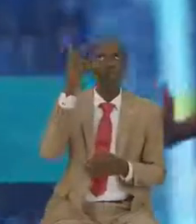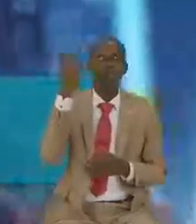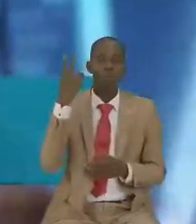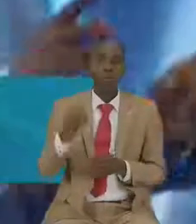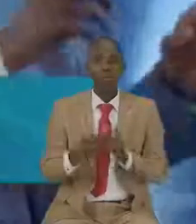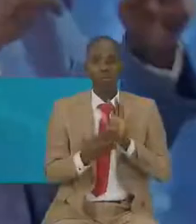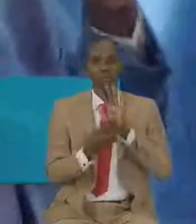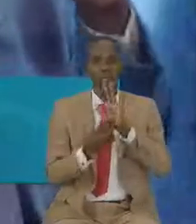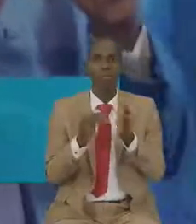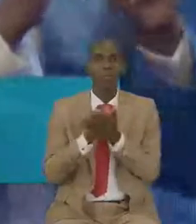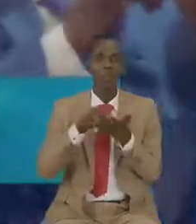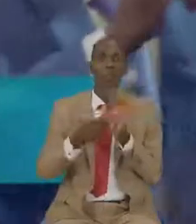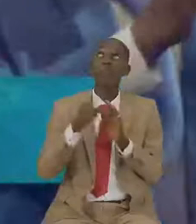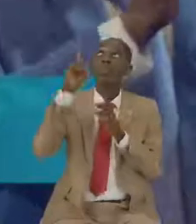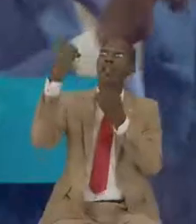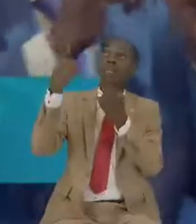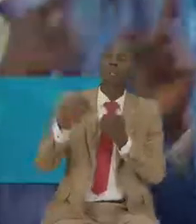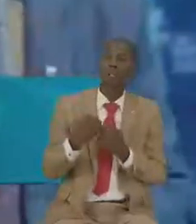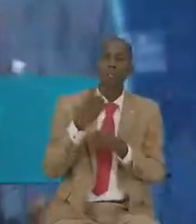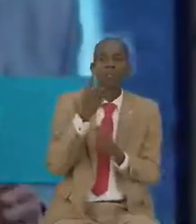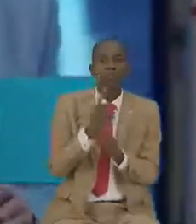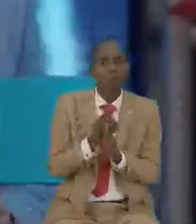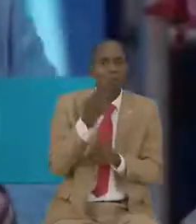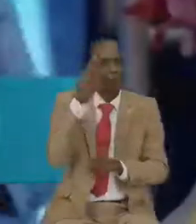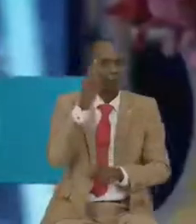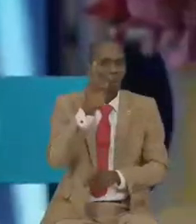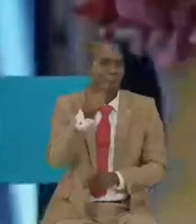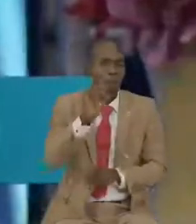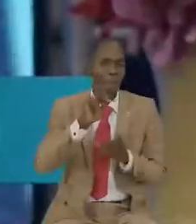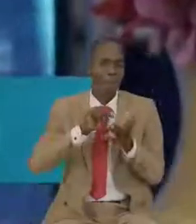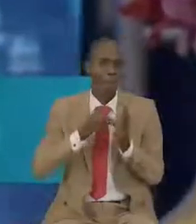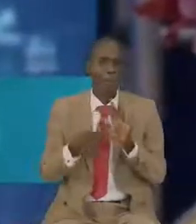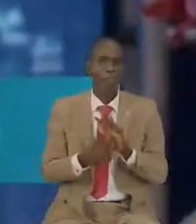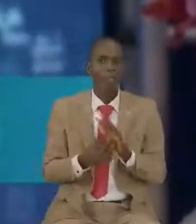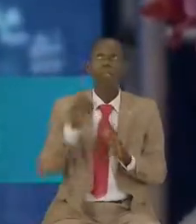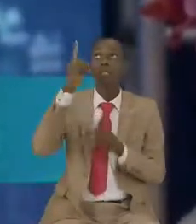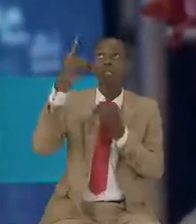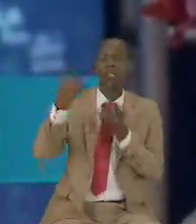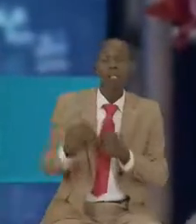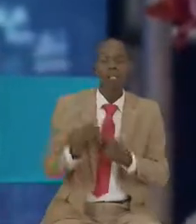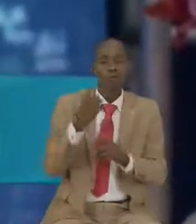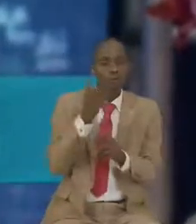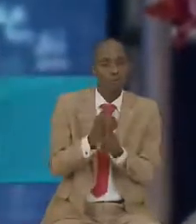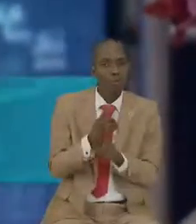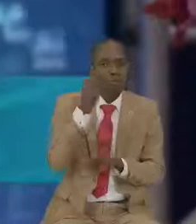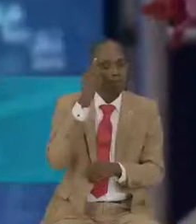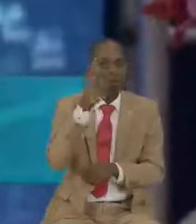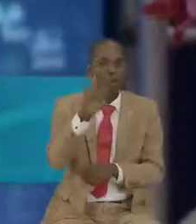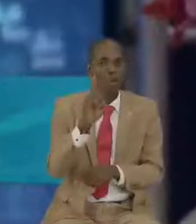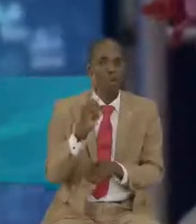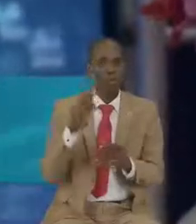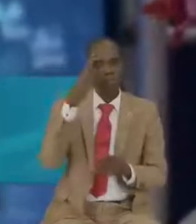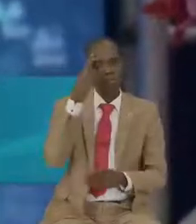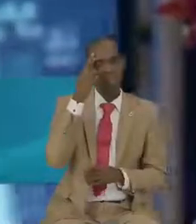5. Or, vous le savez, Jésus a paru. Il est venu pour un seul